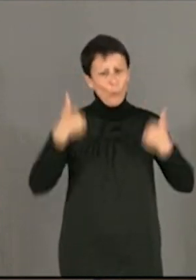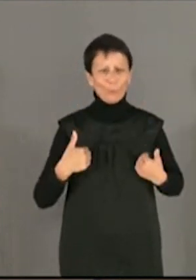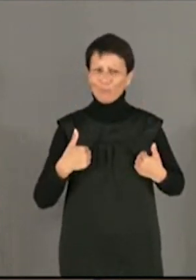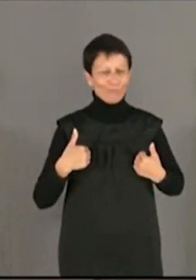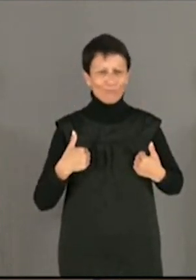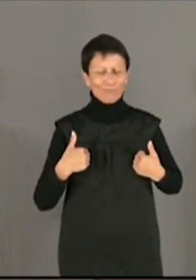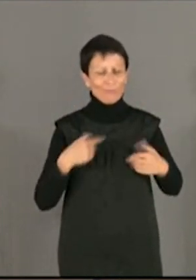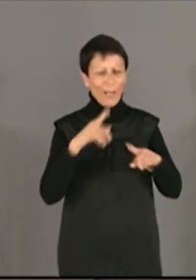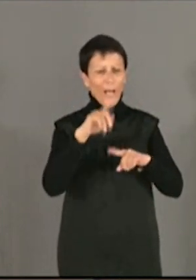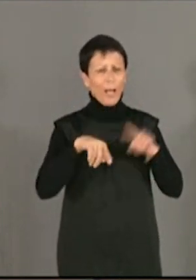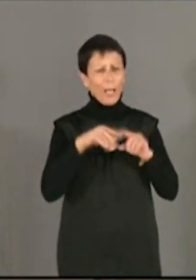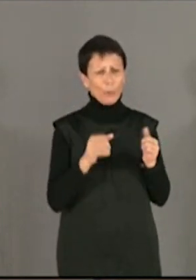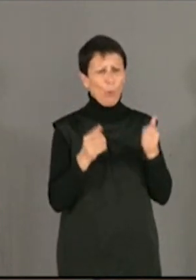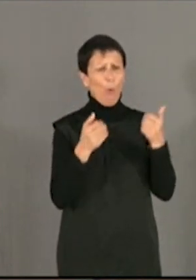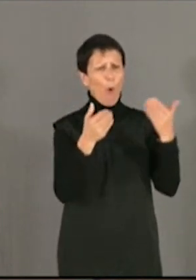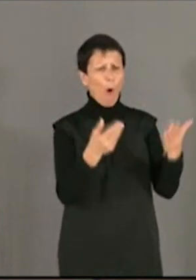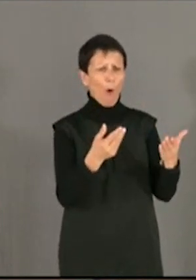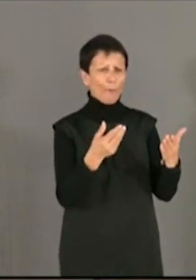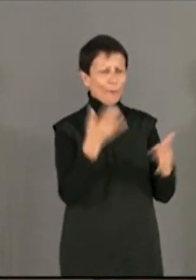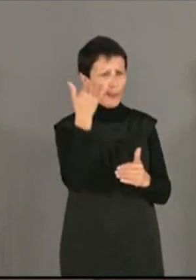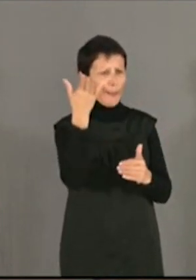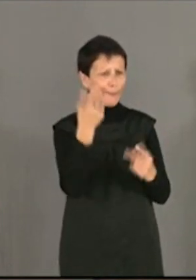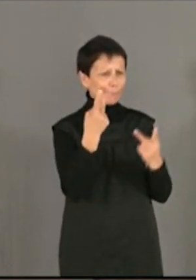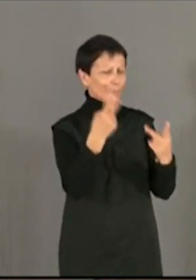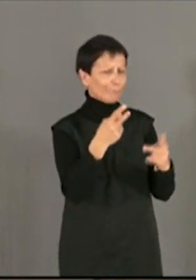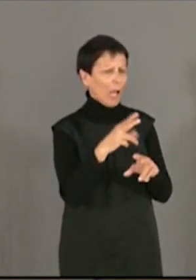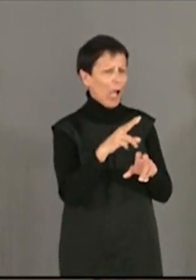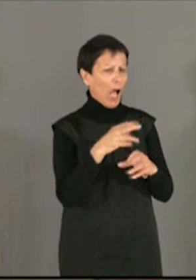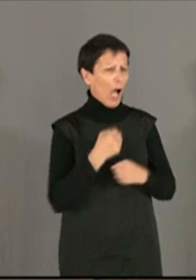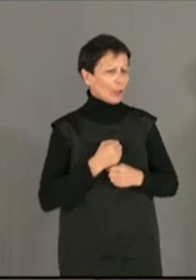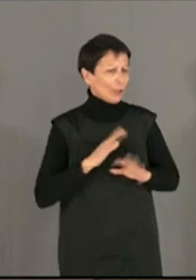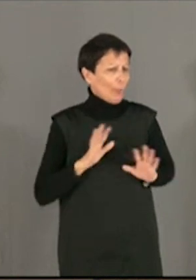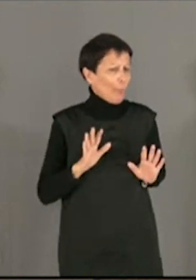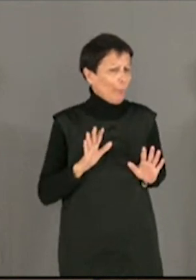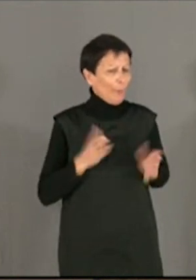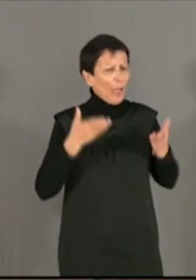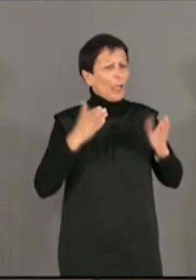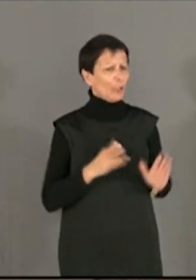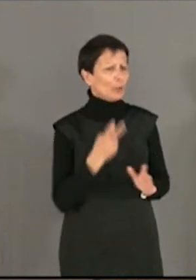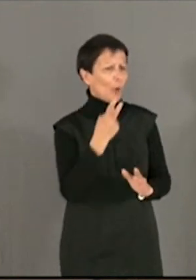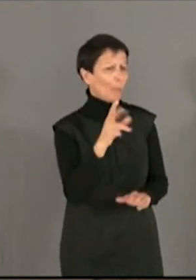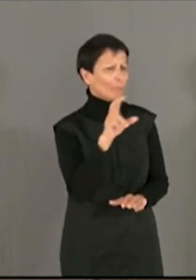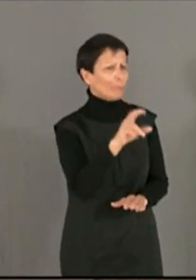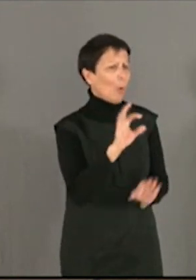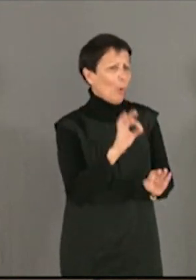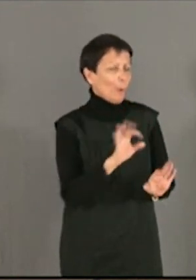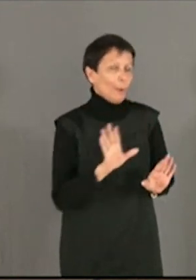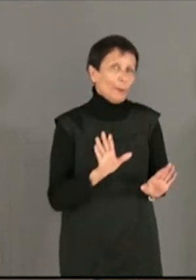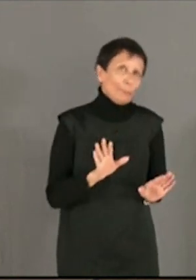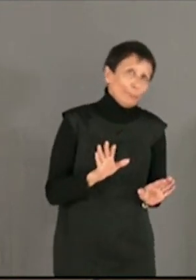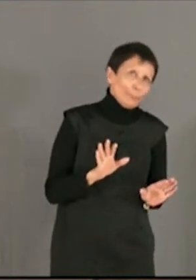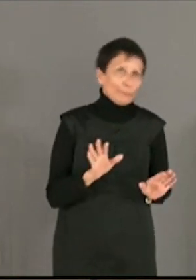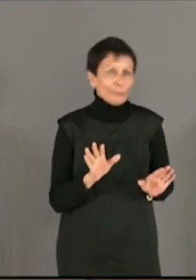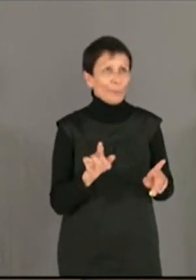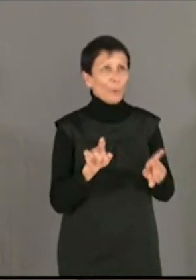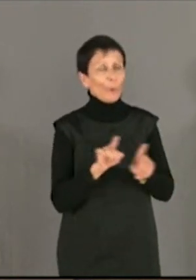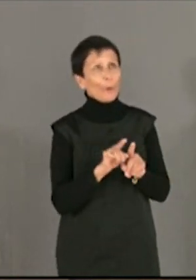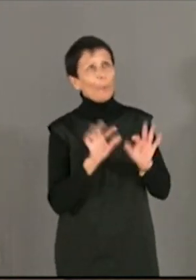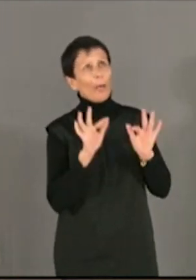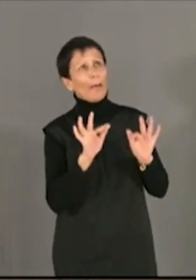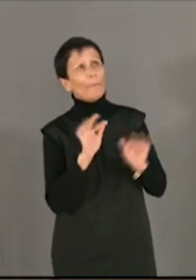de votre décision. Comment dirais-je,